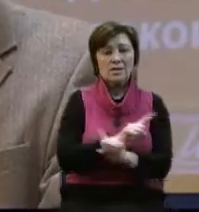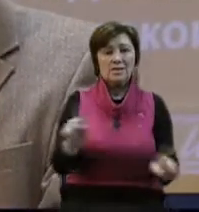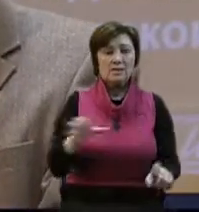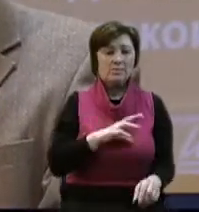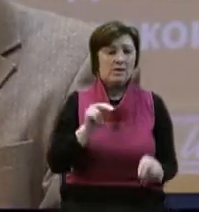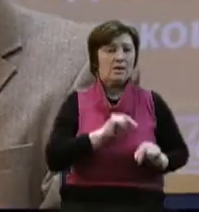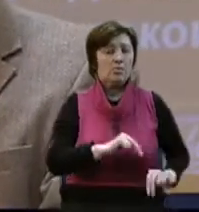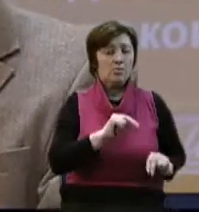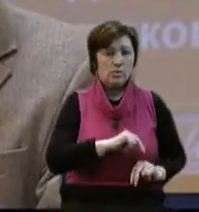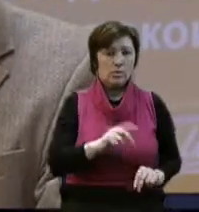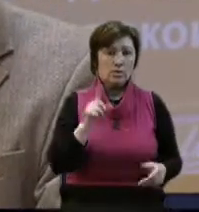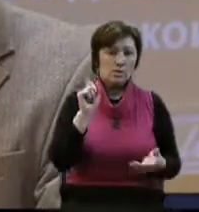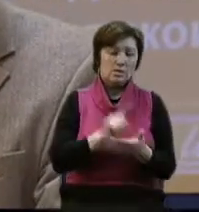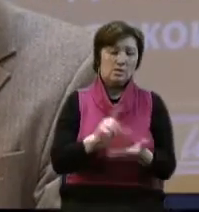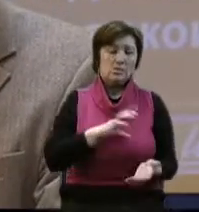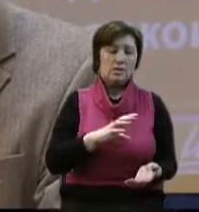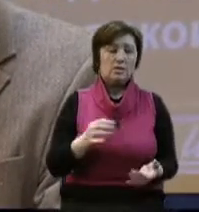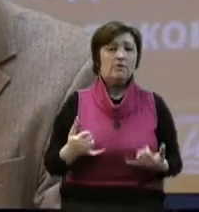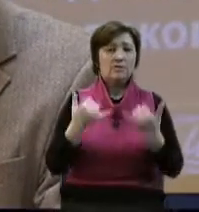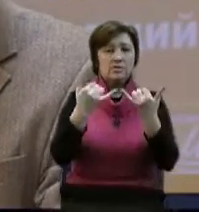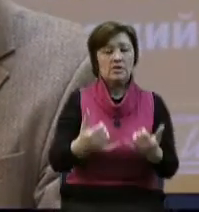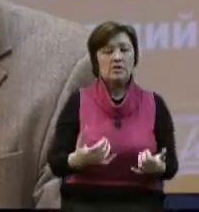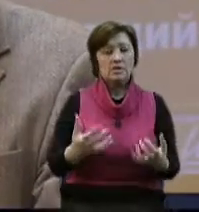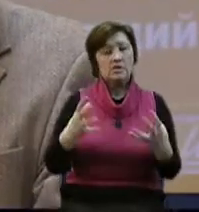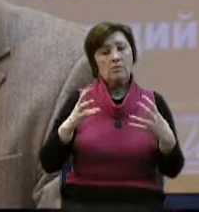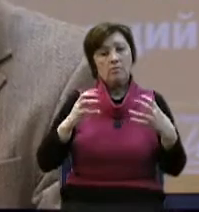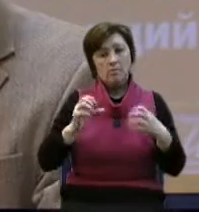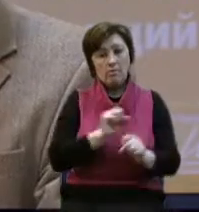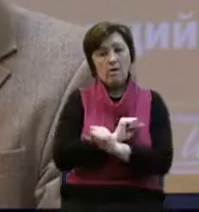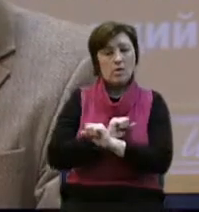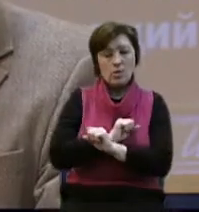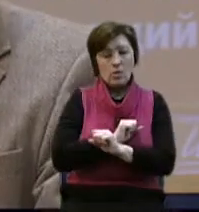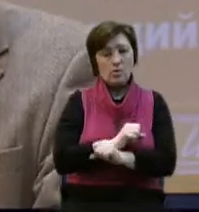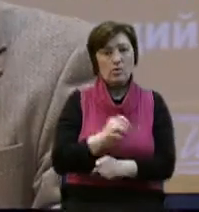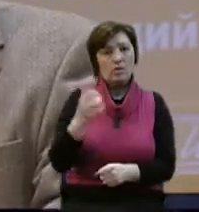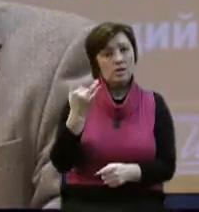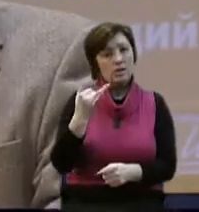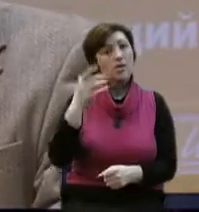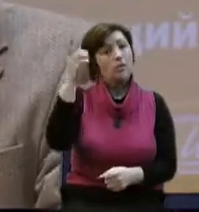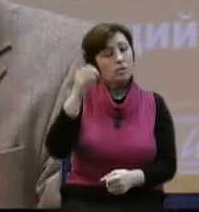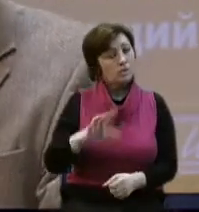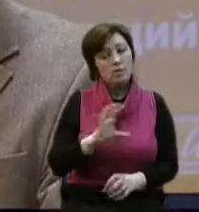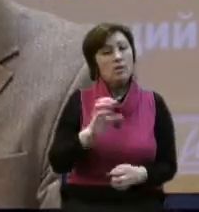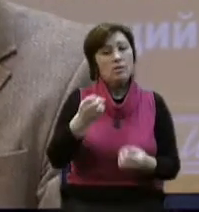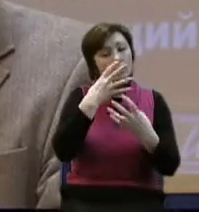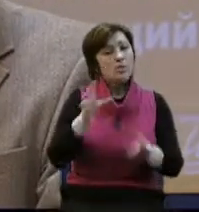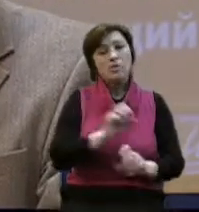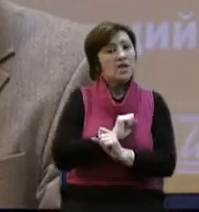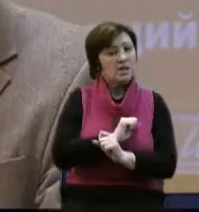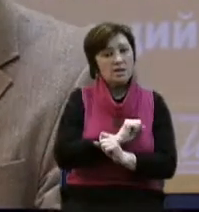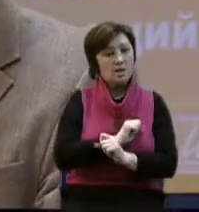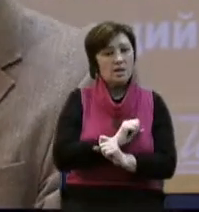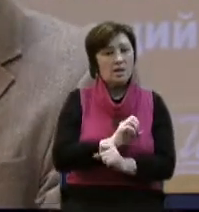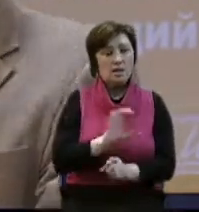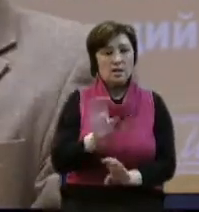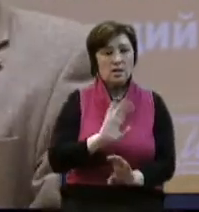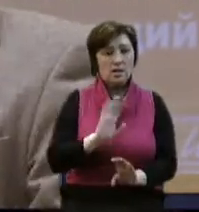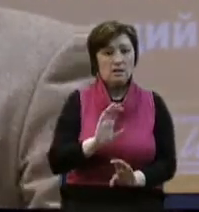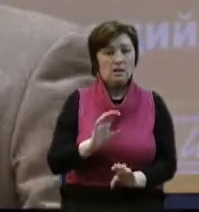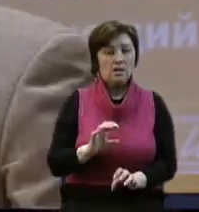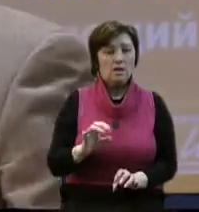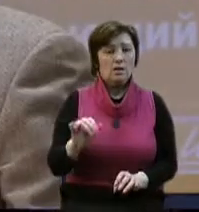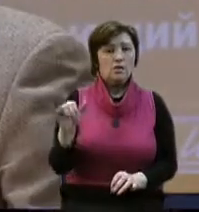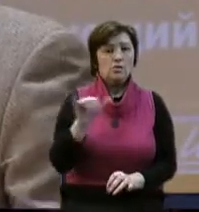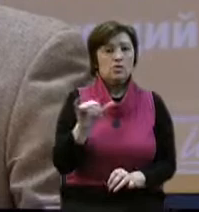они должны были посвятить этот день покою и Господу, то есть не только покою, а суббота покоя,